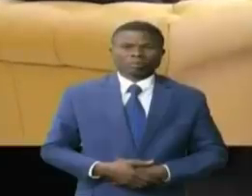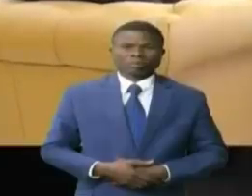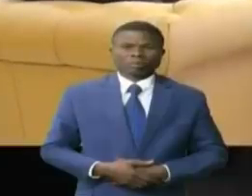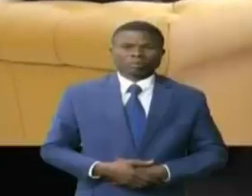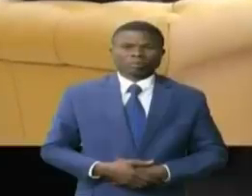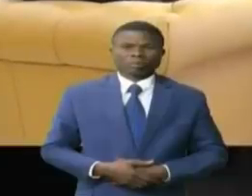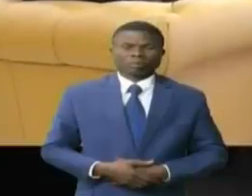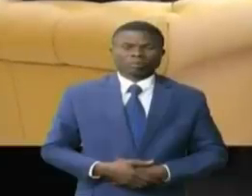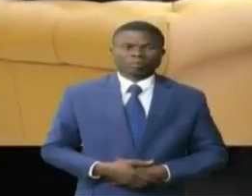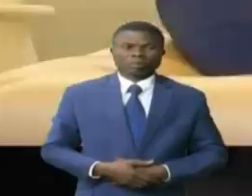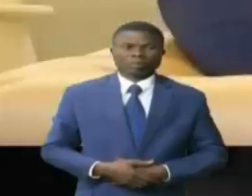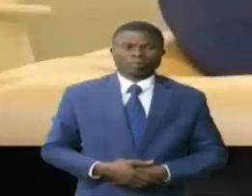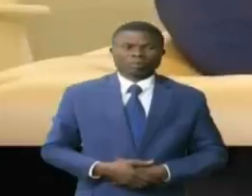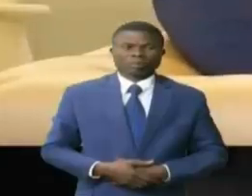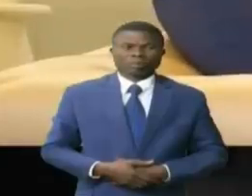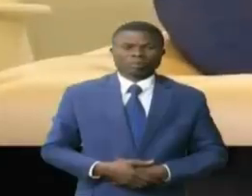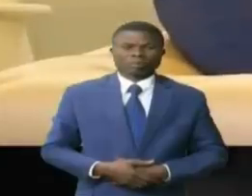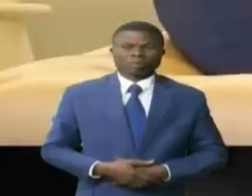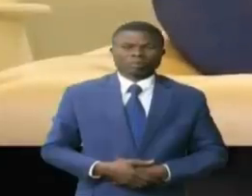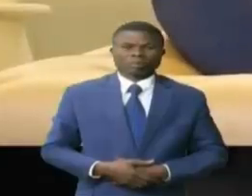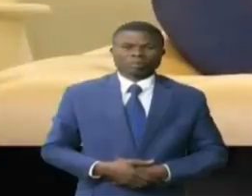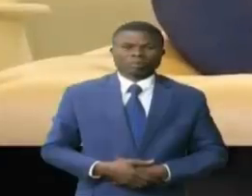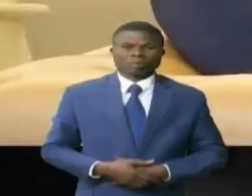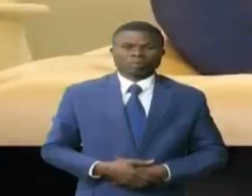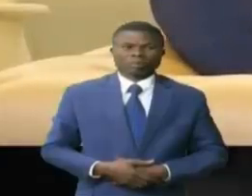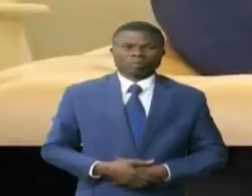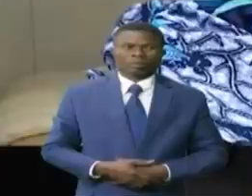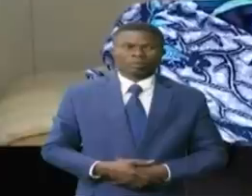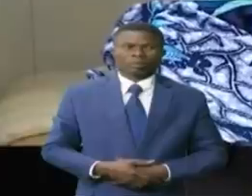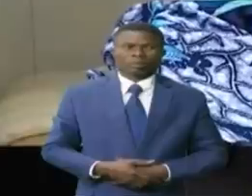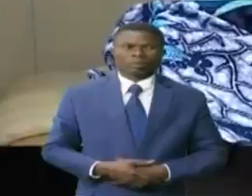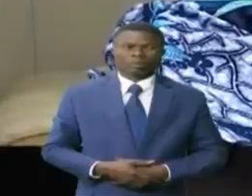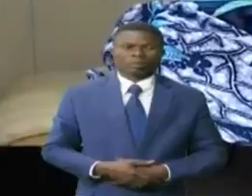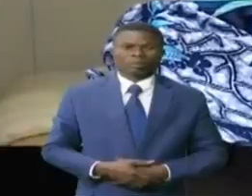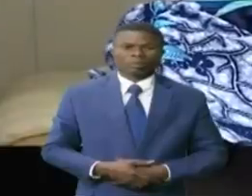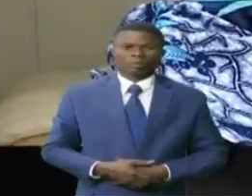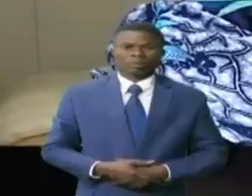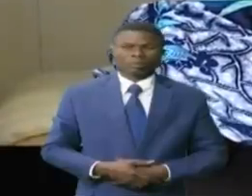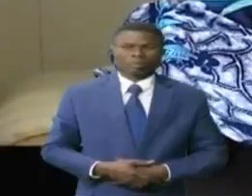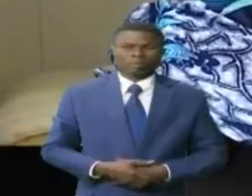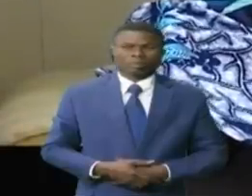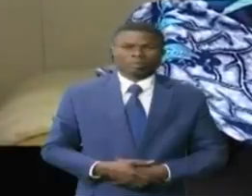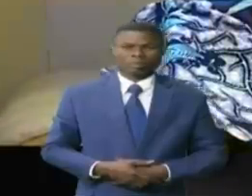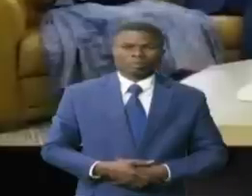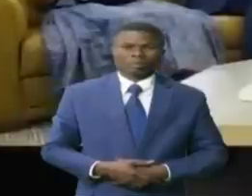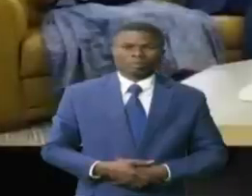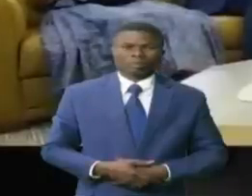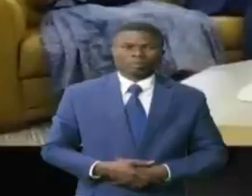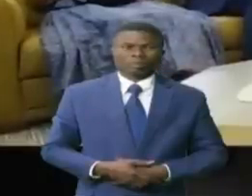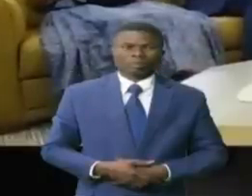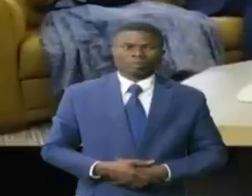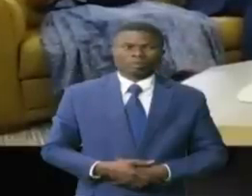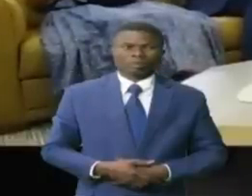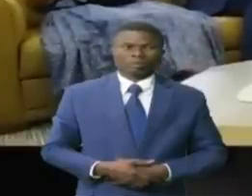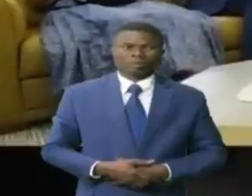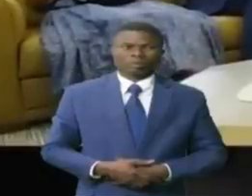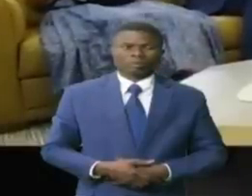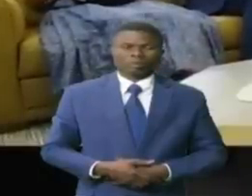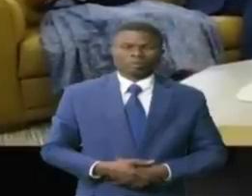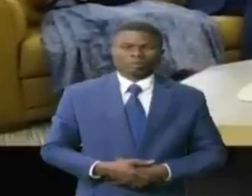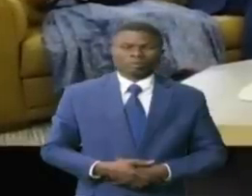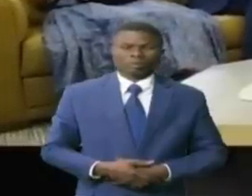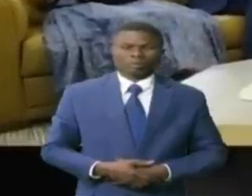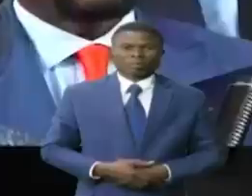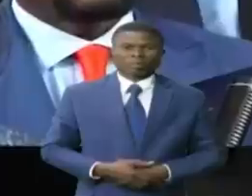nationale indépendante, Denis Kadima Kazadi, par le rapporteur Patricien Tseyamoulela, par ailleurs, superviseur de l'opération de dépôt